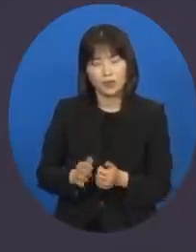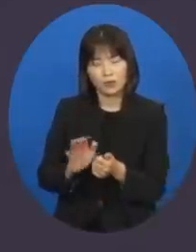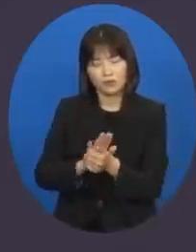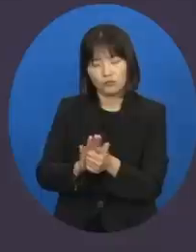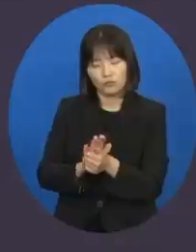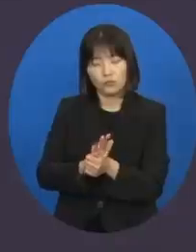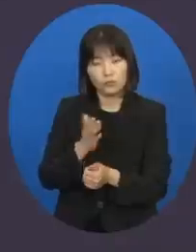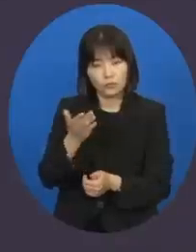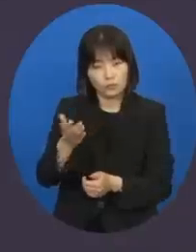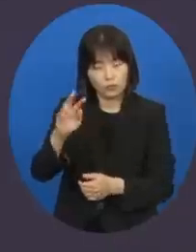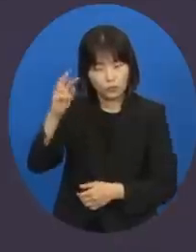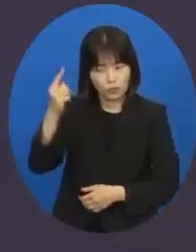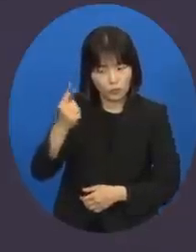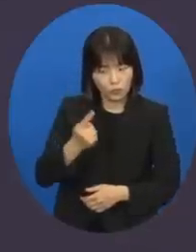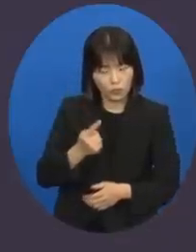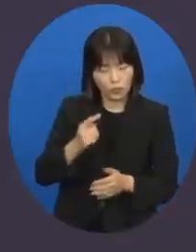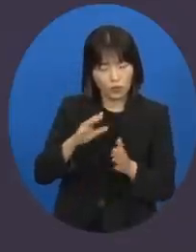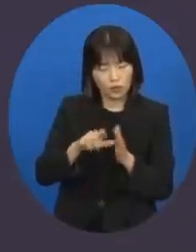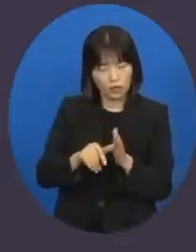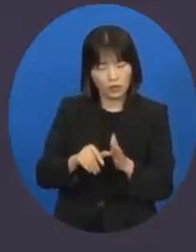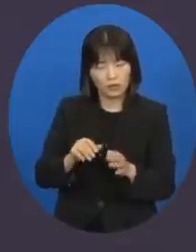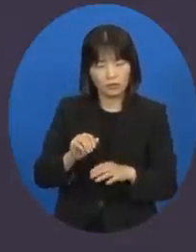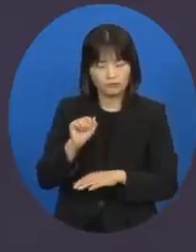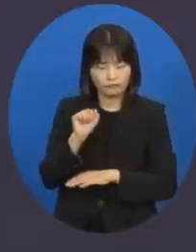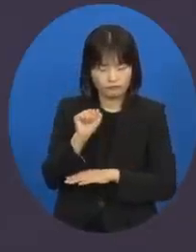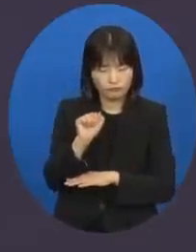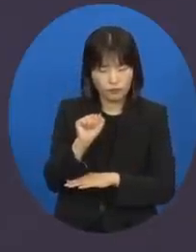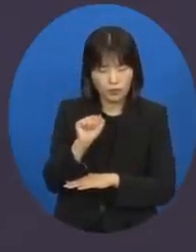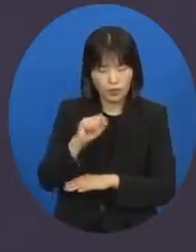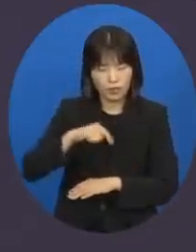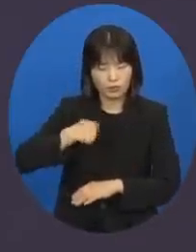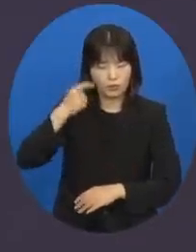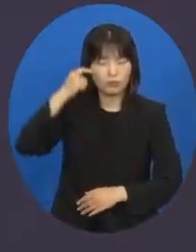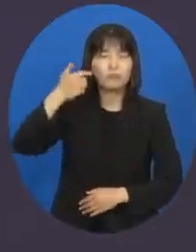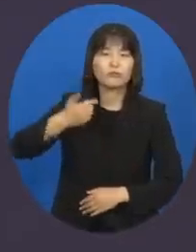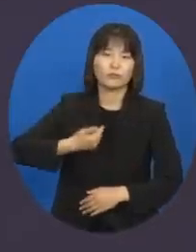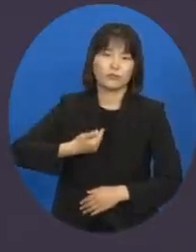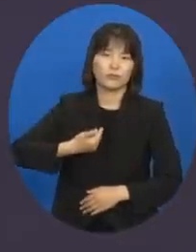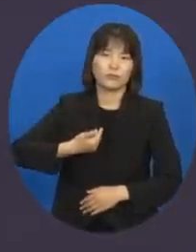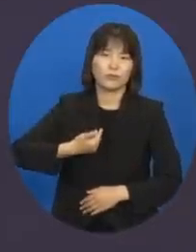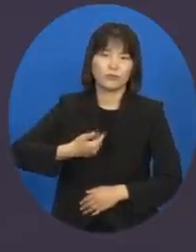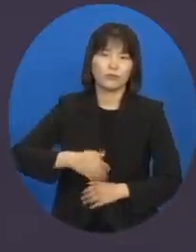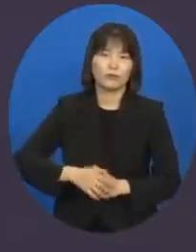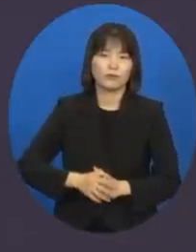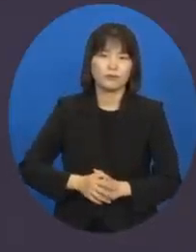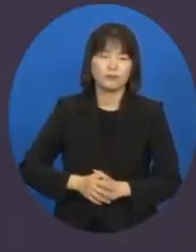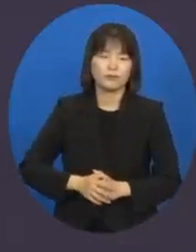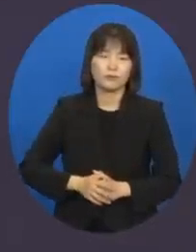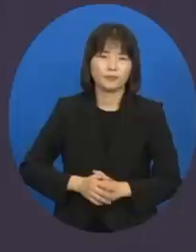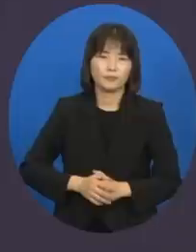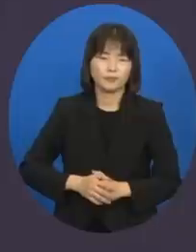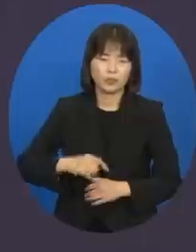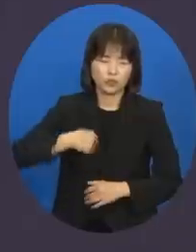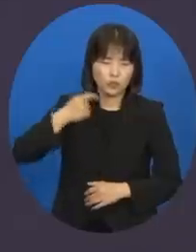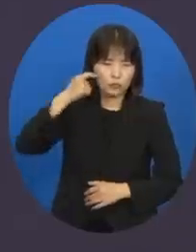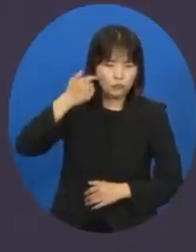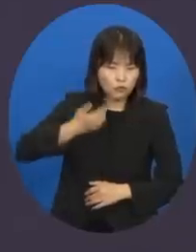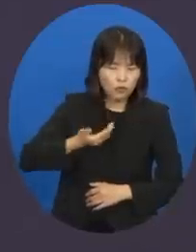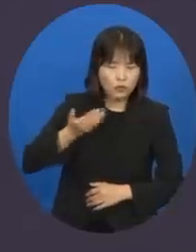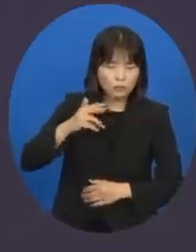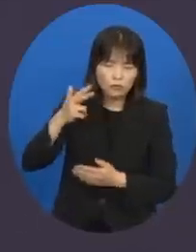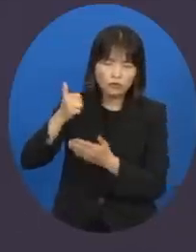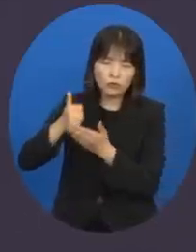해드리고 돌아오면서 차에서 자기 스스로에게 이렇게 물었답니다. 스스로에게 물었는데 그것은 마치 주님이 나에게